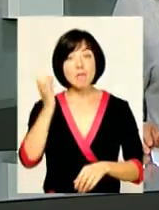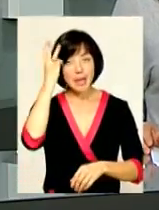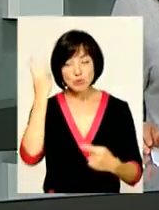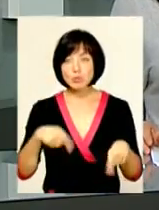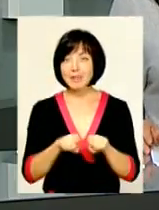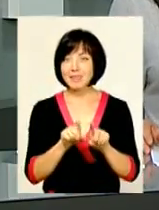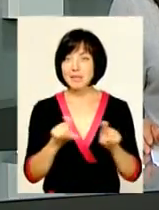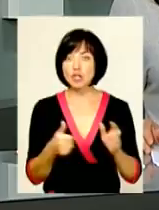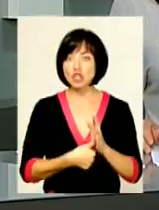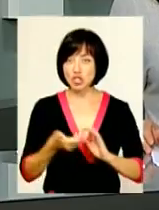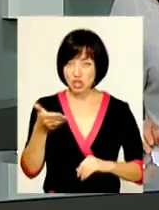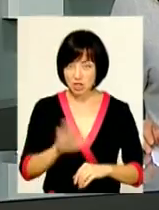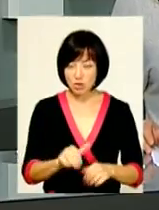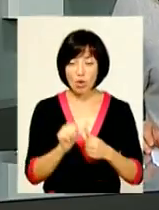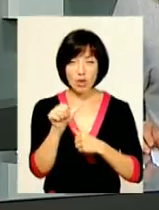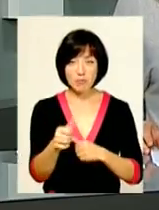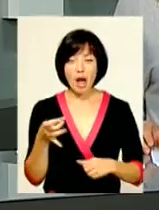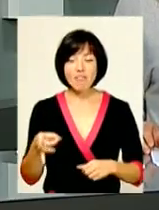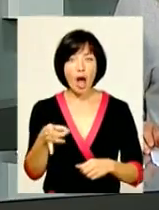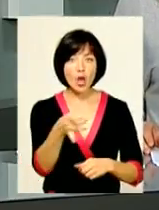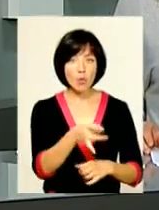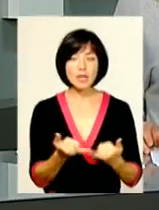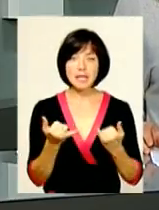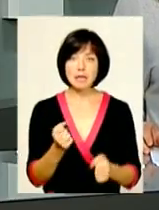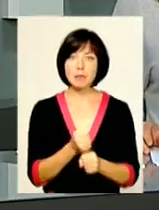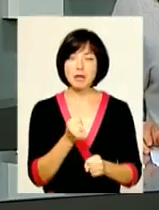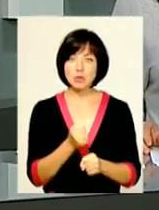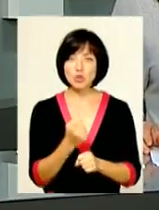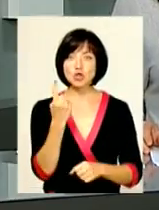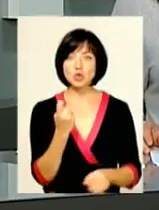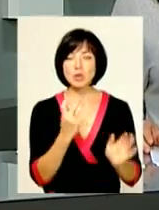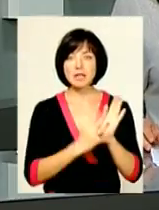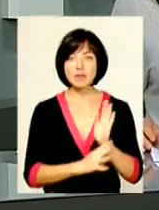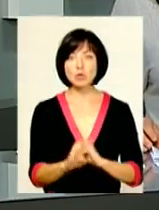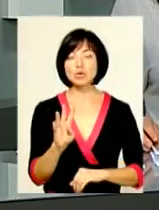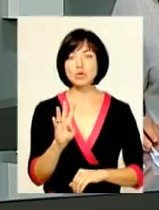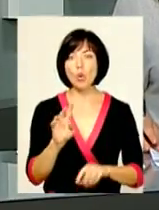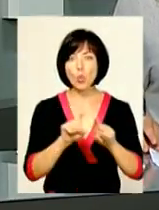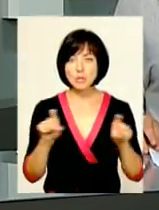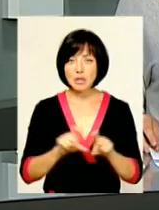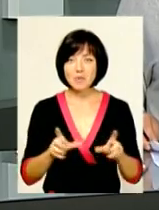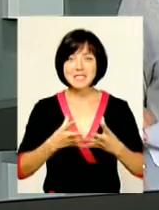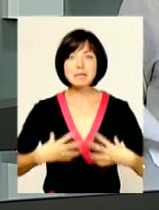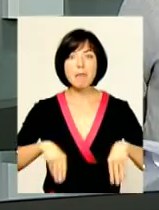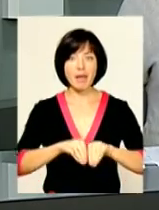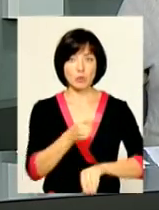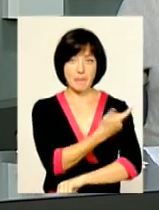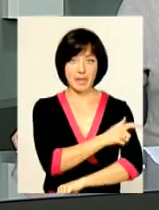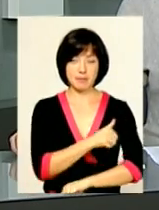таких закладів 6, і окрім них у районах краю нині функціонує 190 установ сімейної медицини.